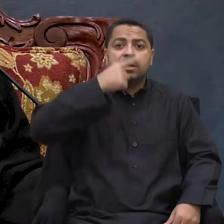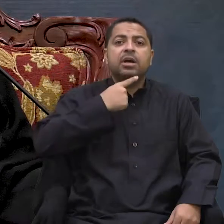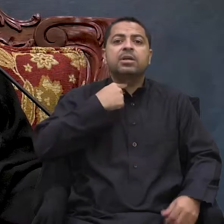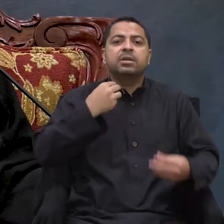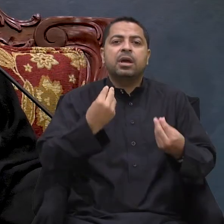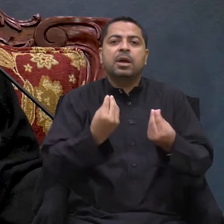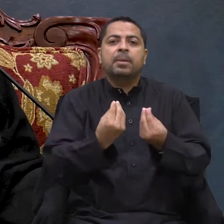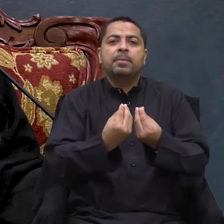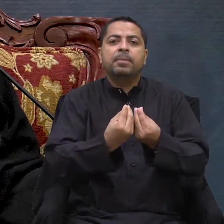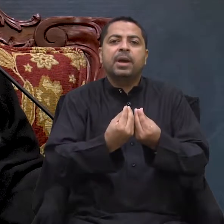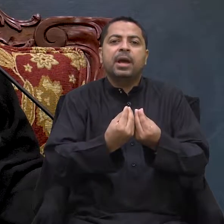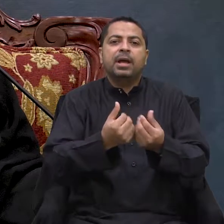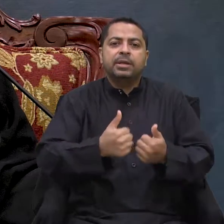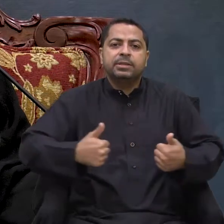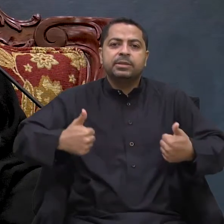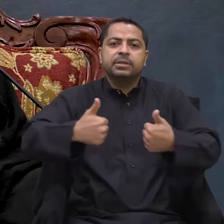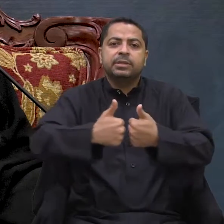معكم فنفوز